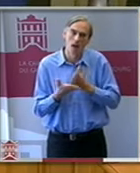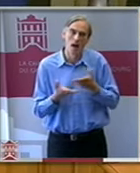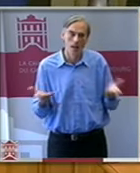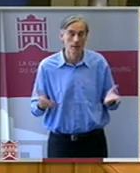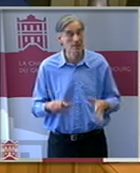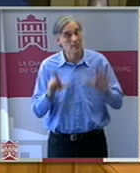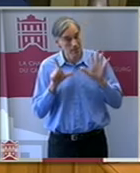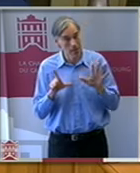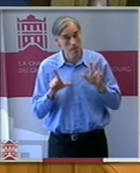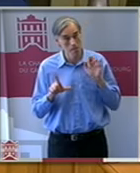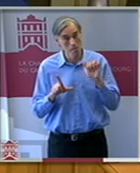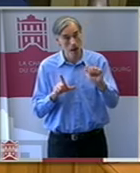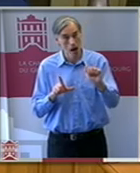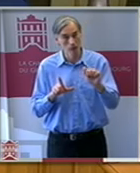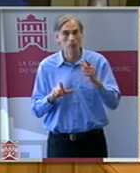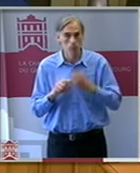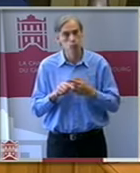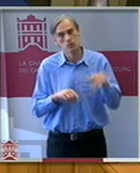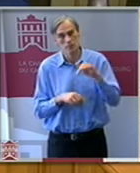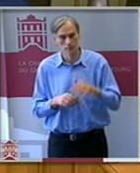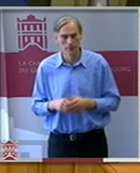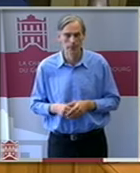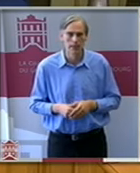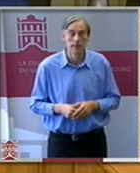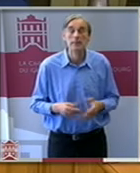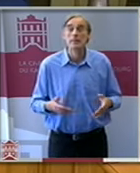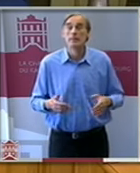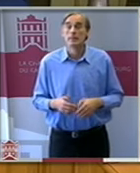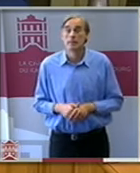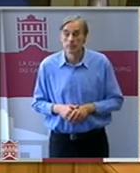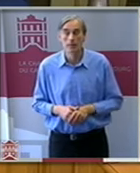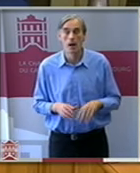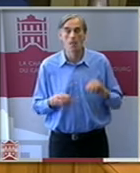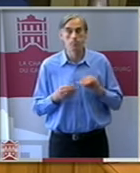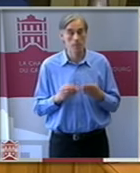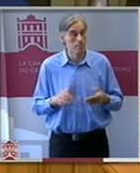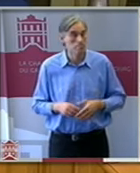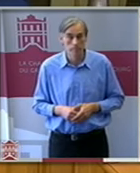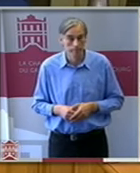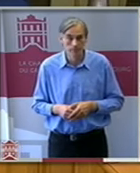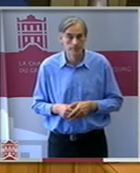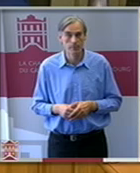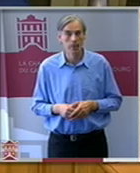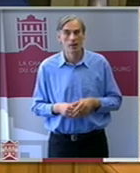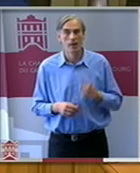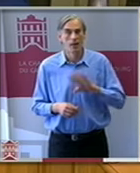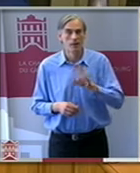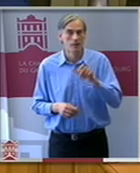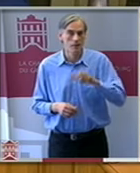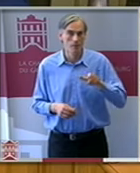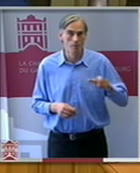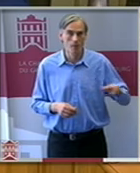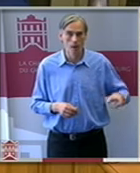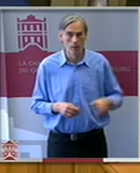raus. Aber das Problem der Leute, nicht bei der Bevölkerung, sondern bei der Ungleichheit. Für die